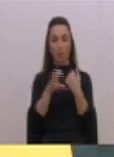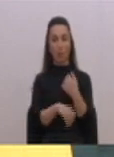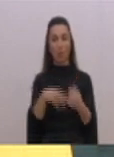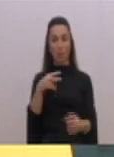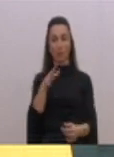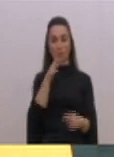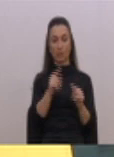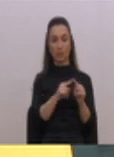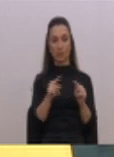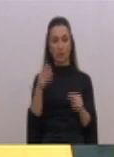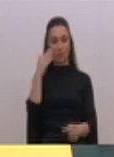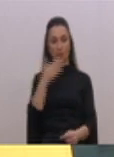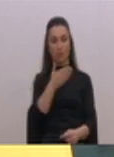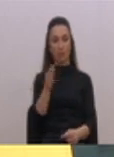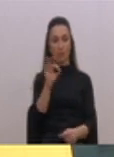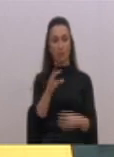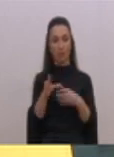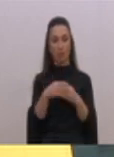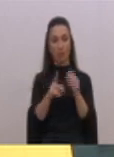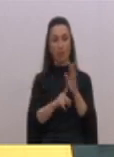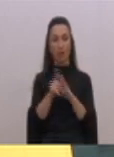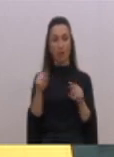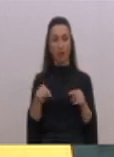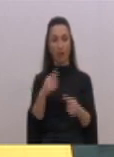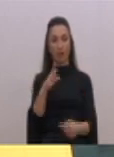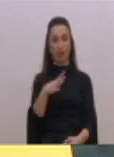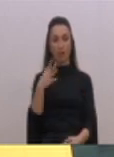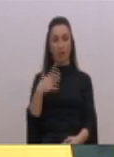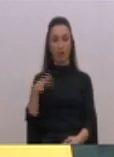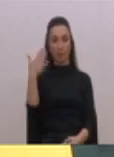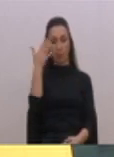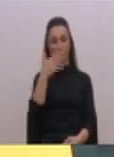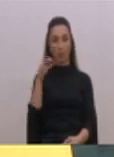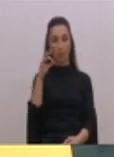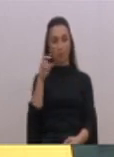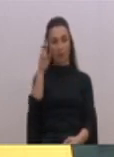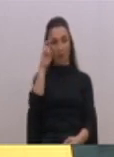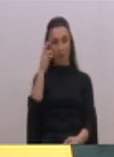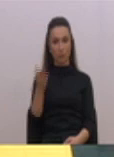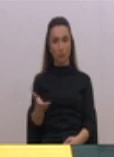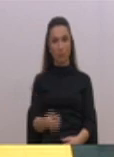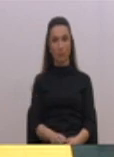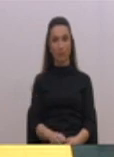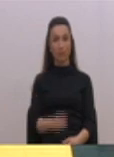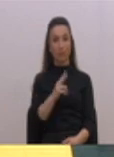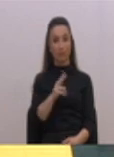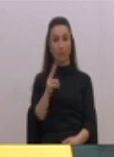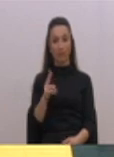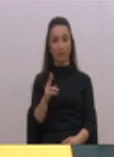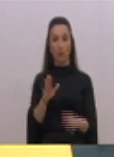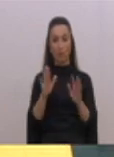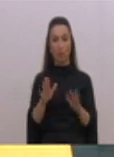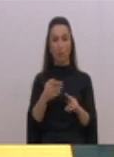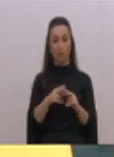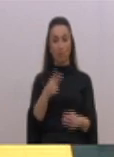წლის განმავლობაში საზოგადოებასთან ერთად განახორციელა ქართული ოცნების ხელისუფლება. ვინაიდან მხოლოდ